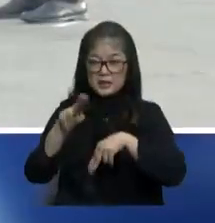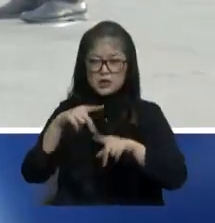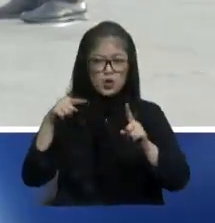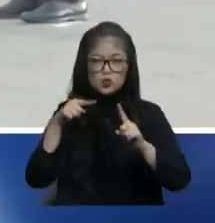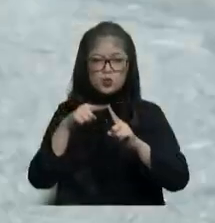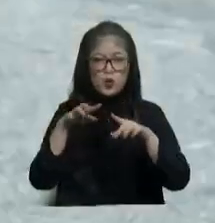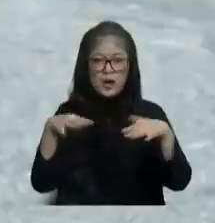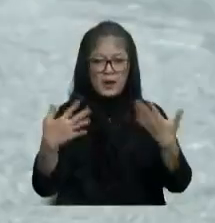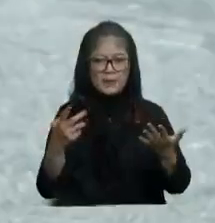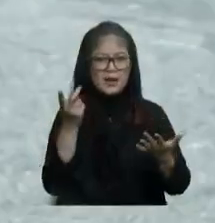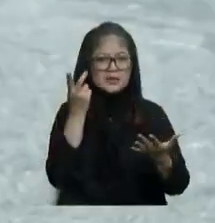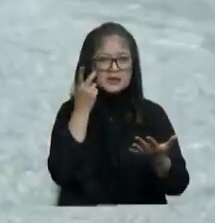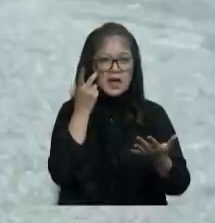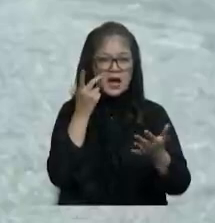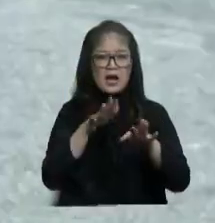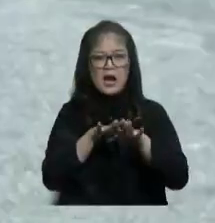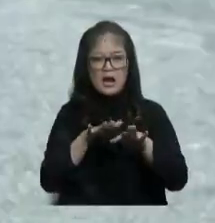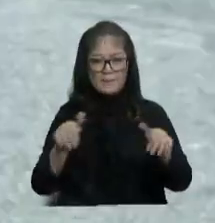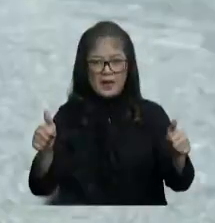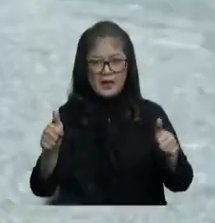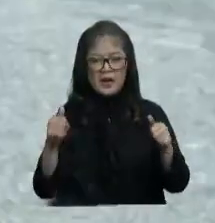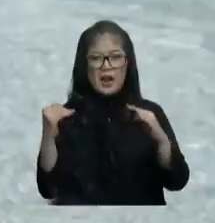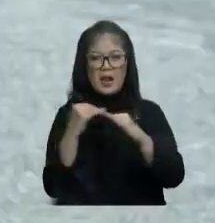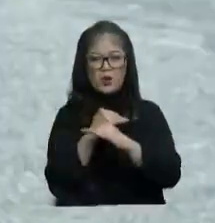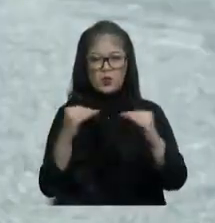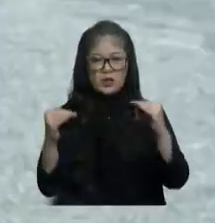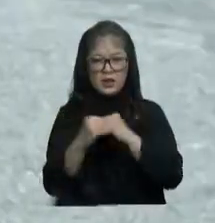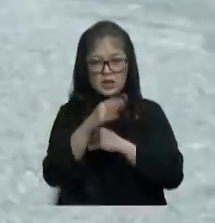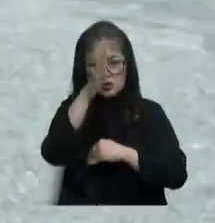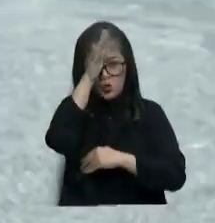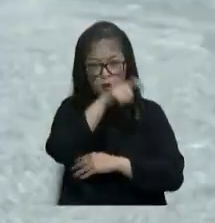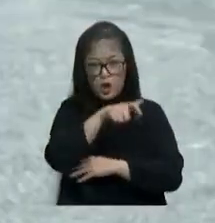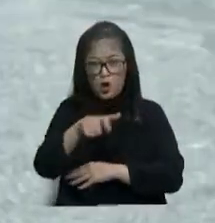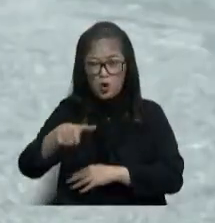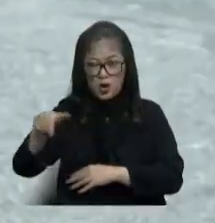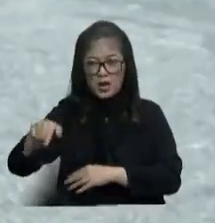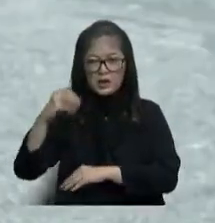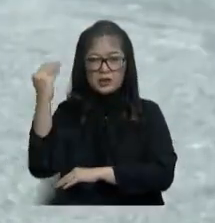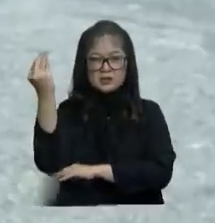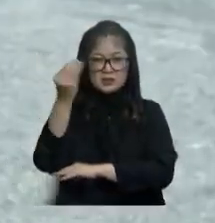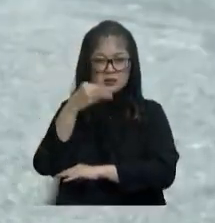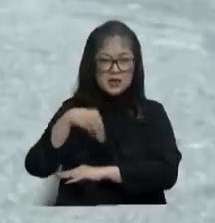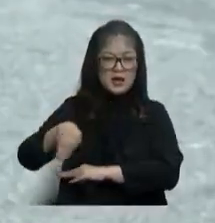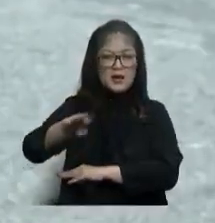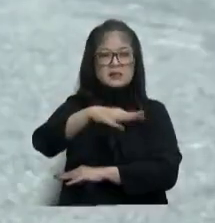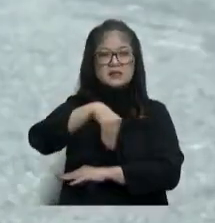menjaga keamanan lalu lintas orang-orang yang berkendara. Dari Jakarta, Ismalia Zulkarnain, iNews melaporkan.